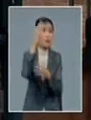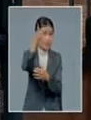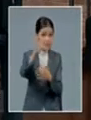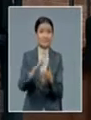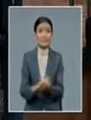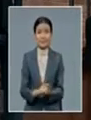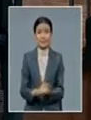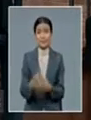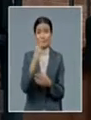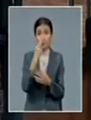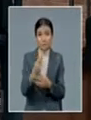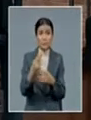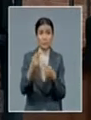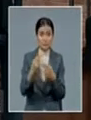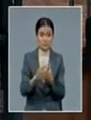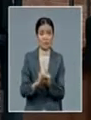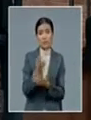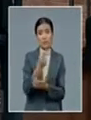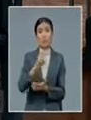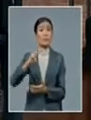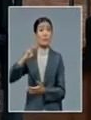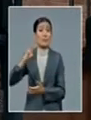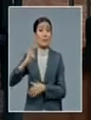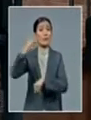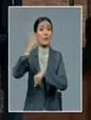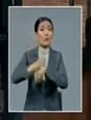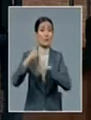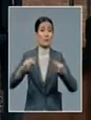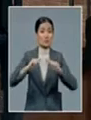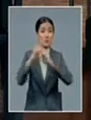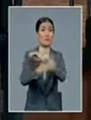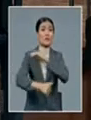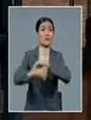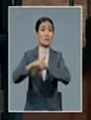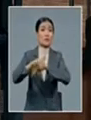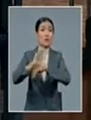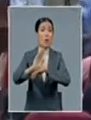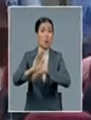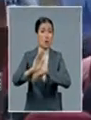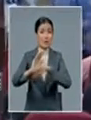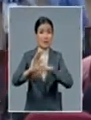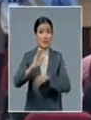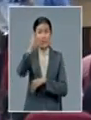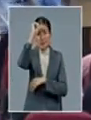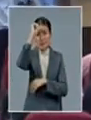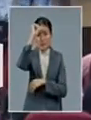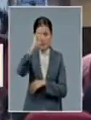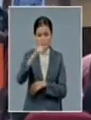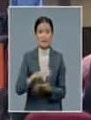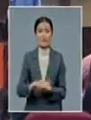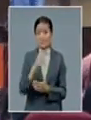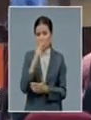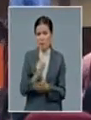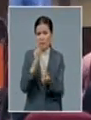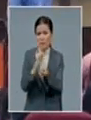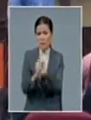ที่รัฐมนตรีต่างประเทศของอินเดียนะครับล่าสุดเนี่ยได้แถลงข่าวจากกรณีการพบร่างของคนงานเป็นคนงานช